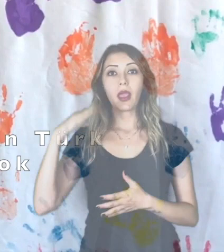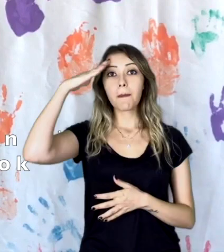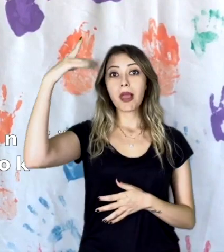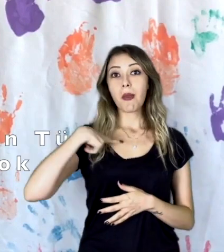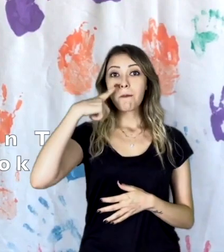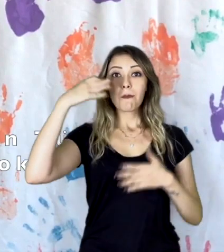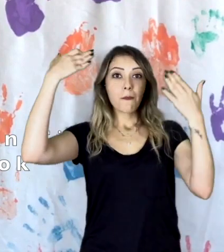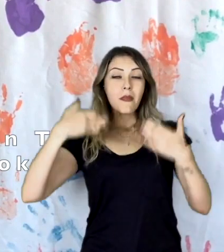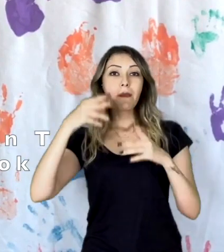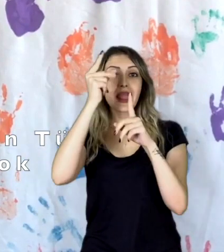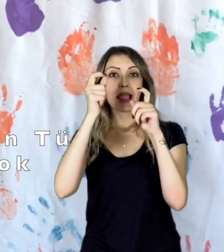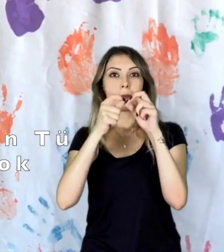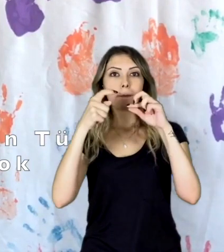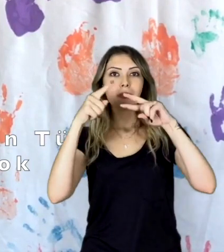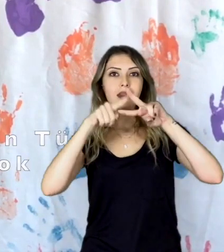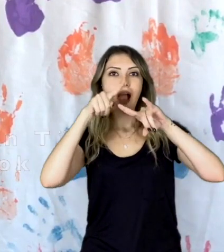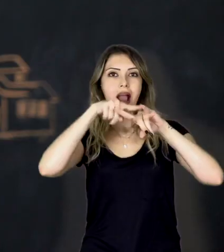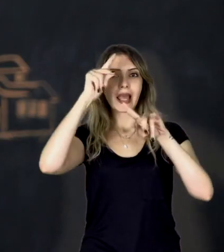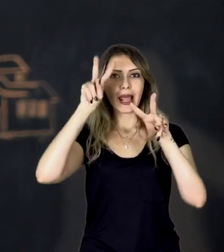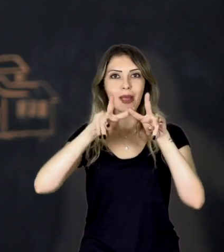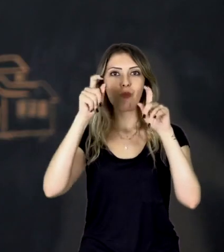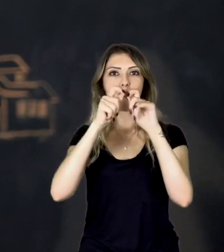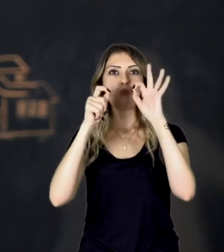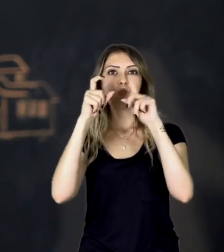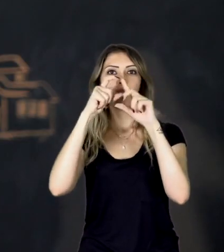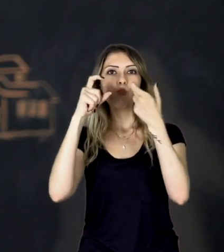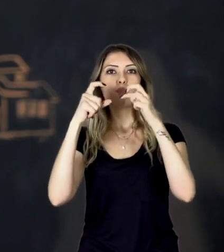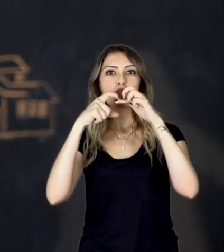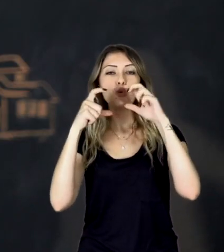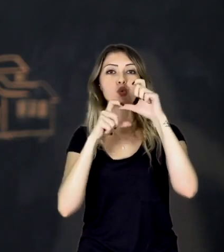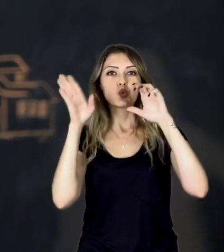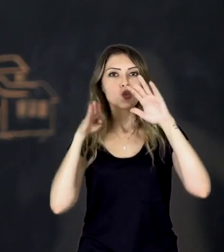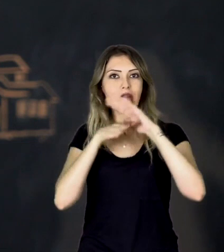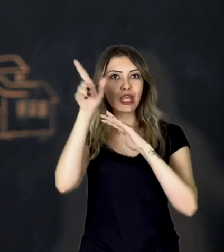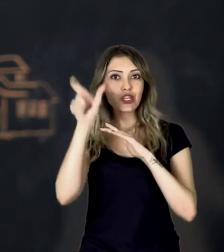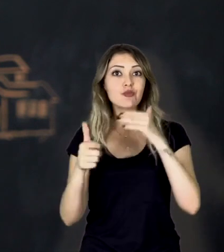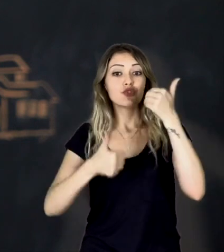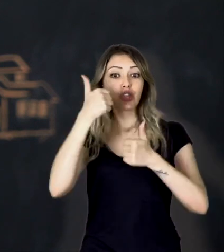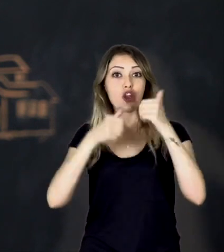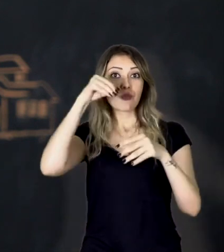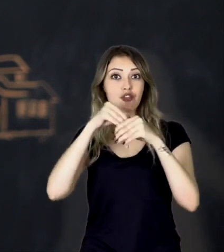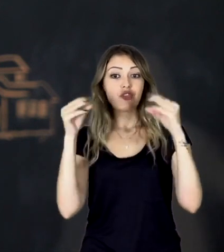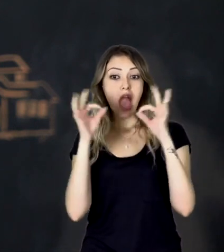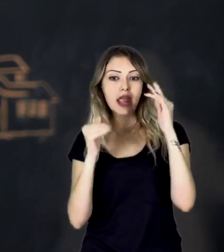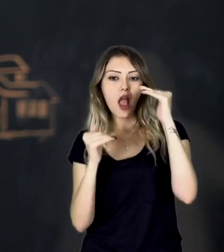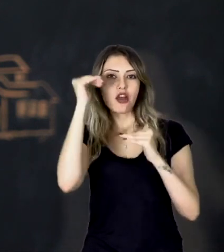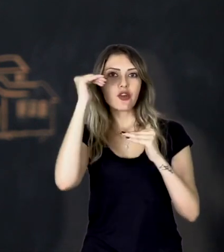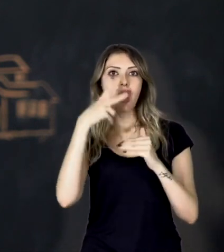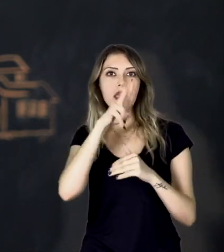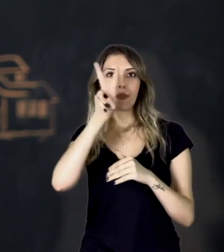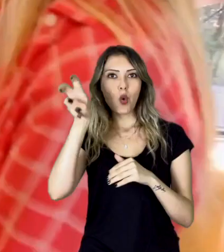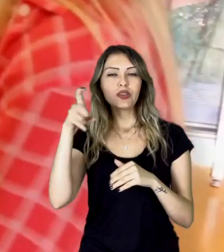Merhaba ben Pelin Baykan. Anlatan Neler isimli sosyal girişimimle İbrahim Budur Sosyal Girişimcilik Ödüllerinin Erken Aşama